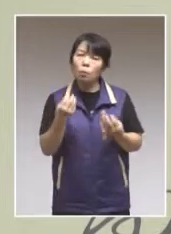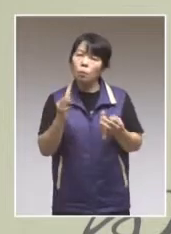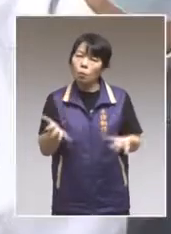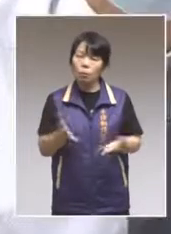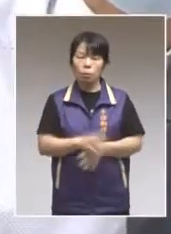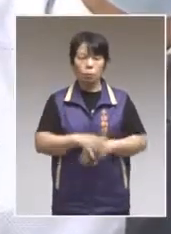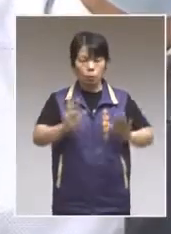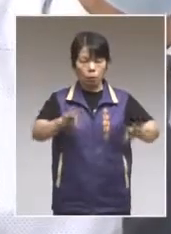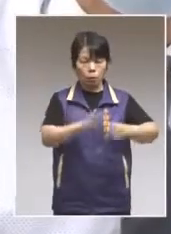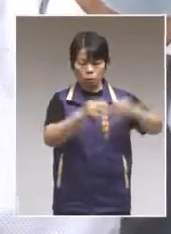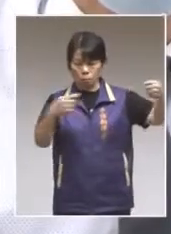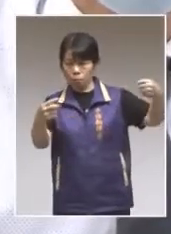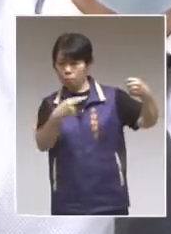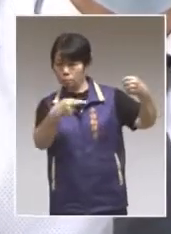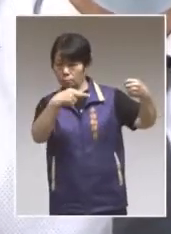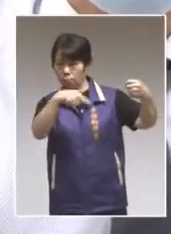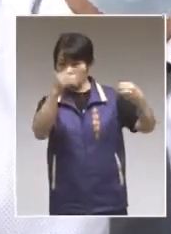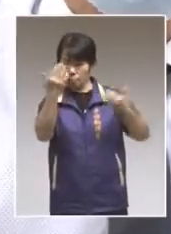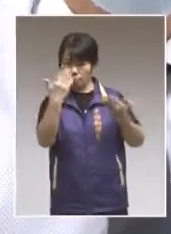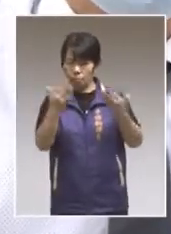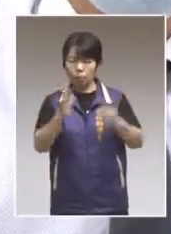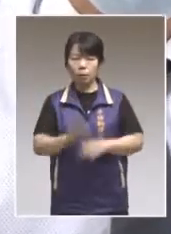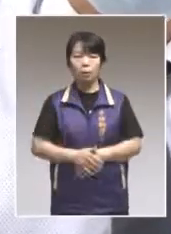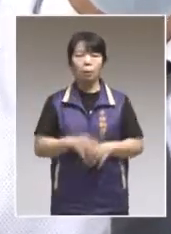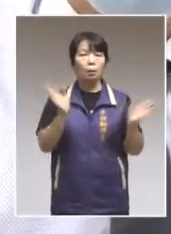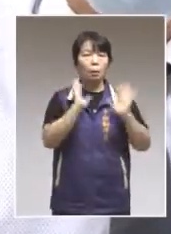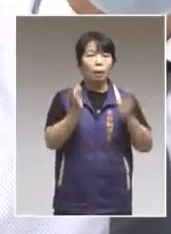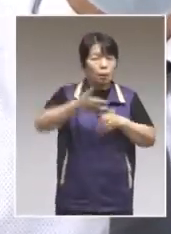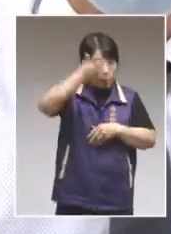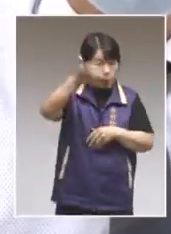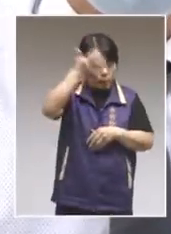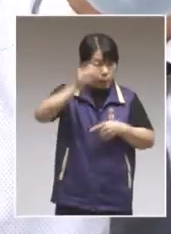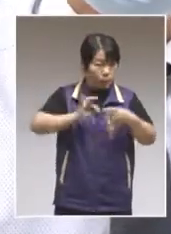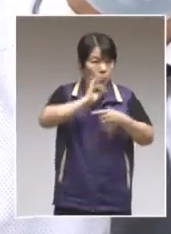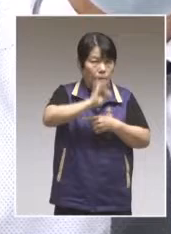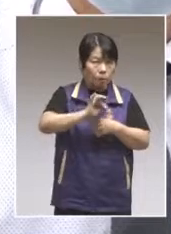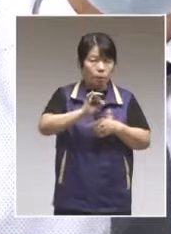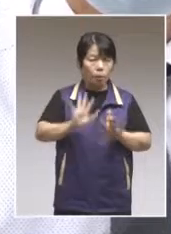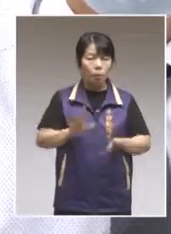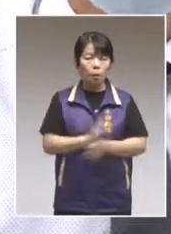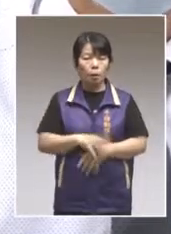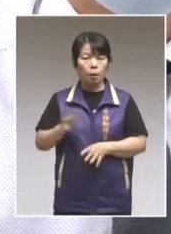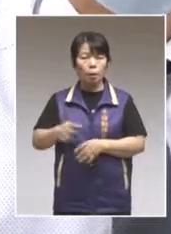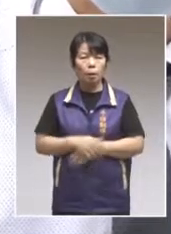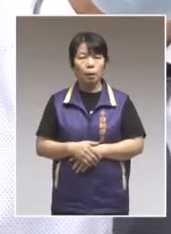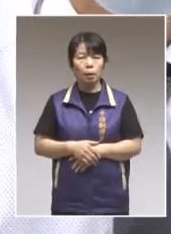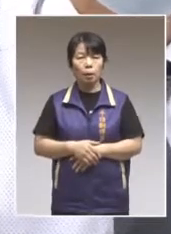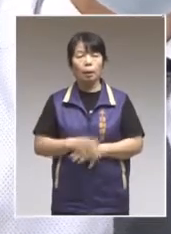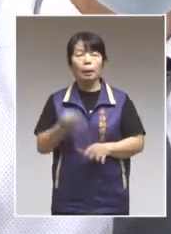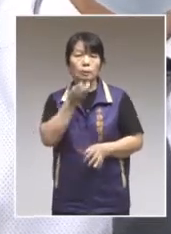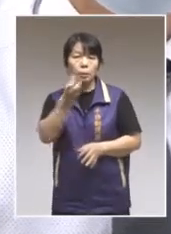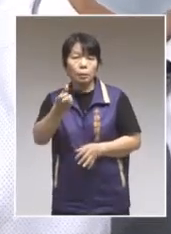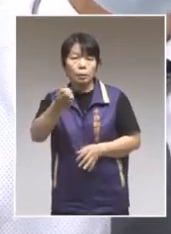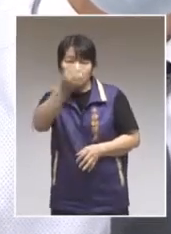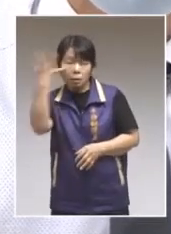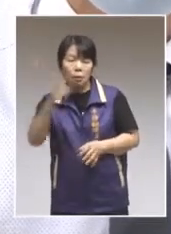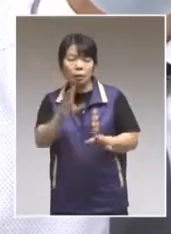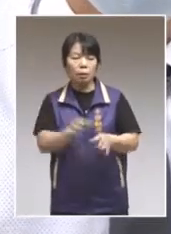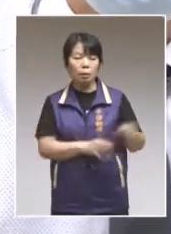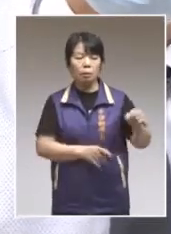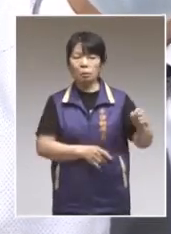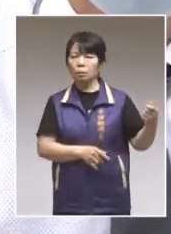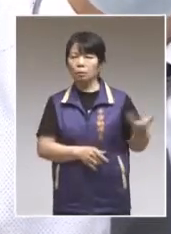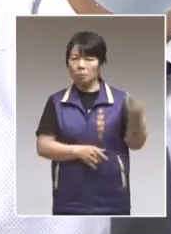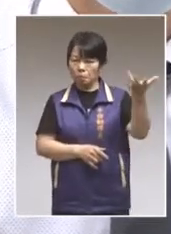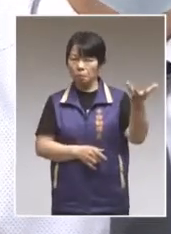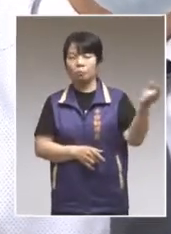这个图卡很明显的看得到说儿童发烧的比率比起青少年跟成人高很多。儿童大概有